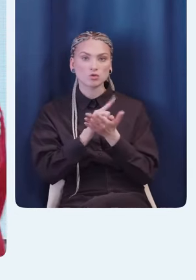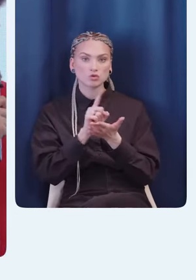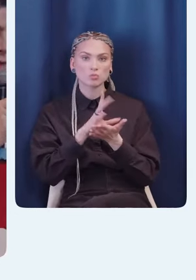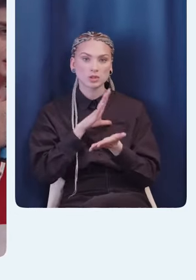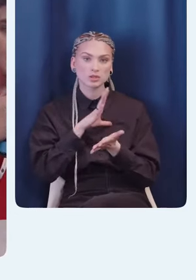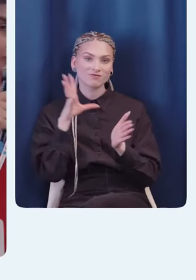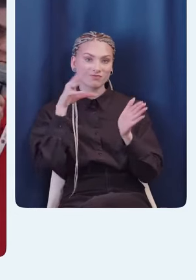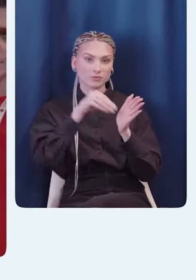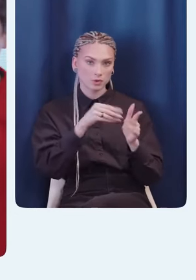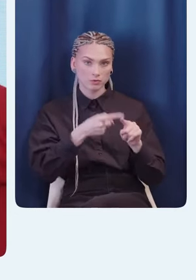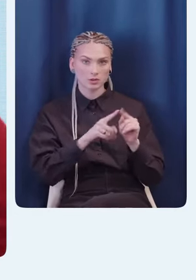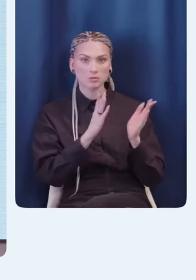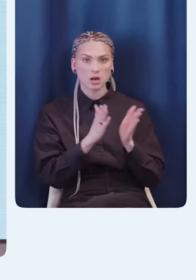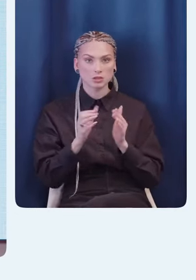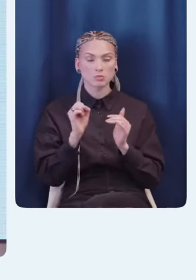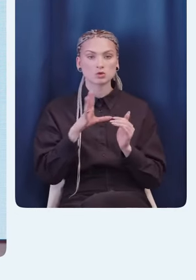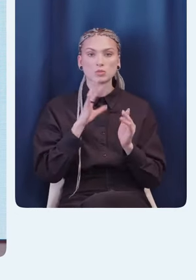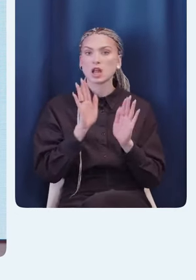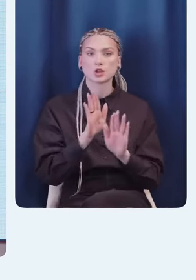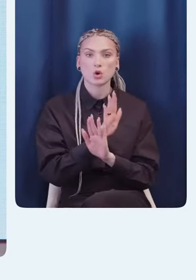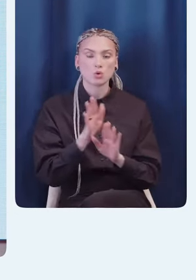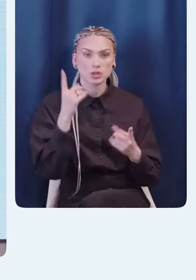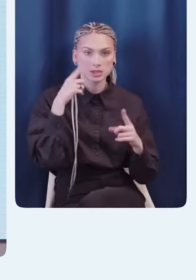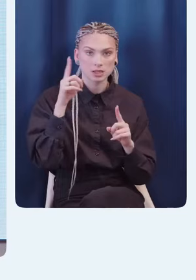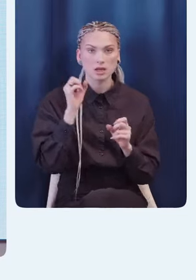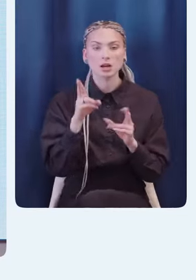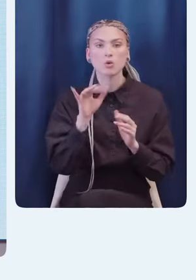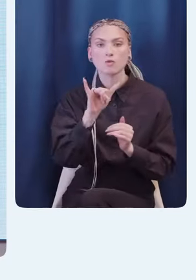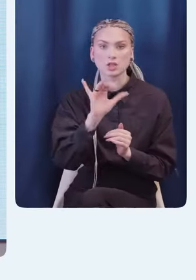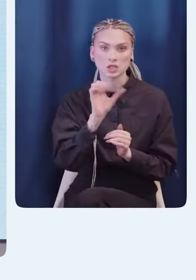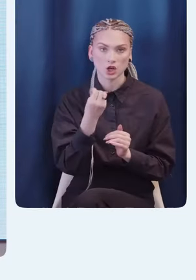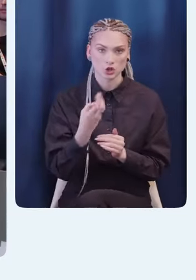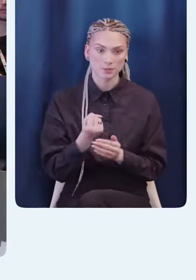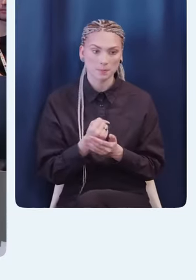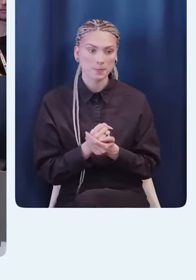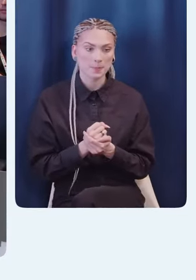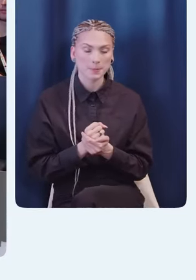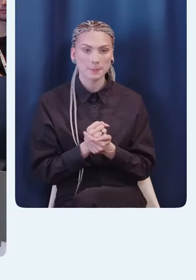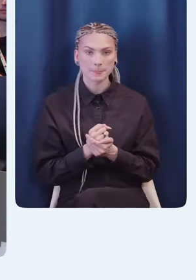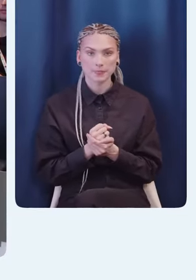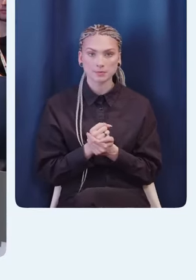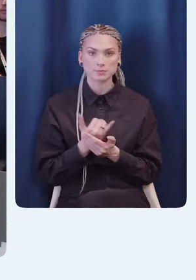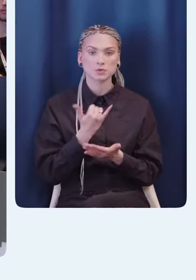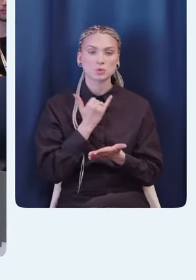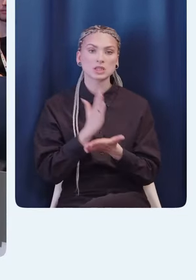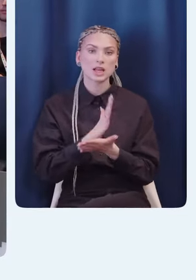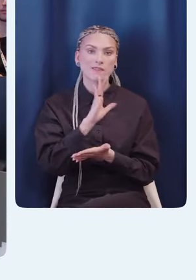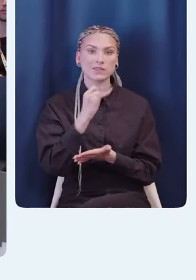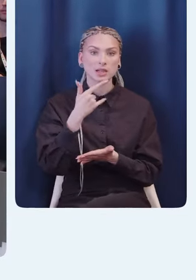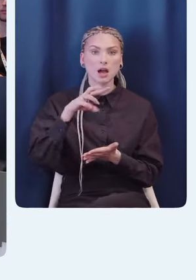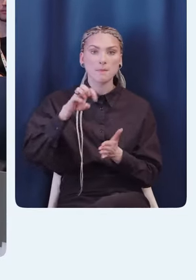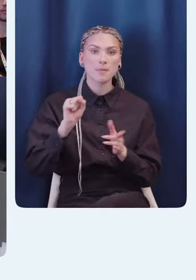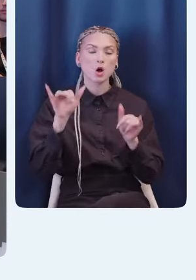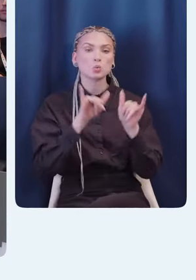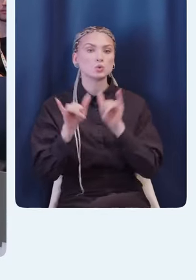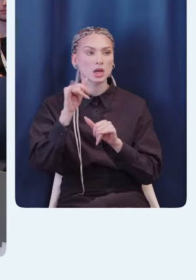этом процессе, может быть, даже не только дизайн. Саша, у вас как? Ну вот, по сути, у нас есть Figma, да, куда